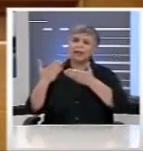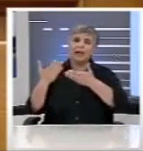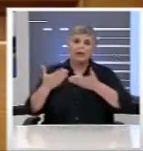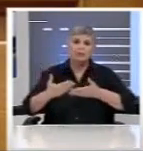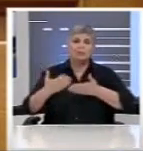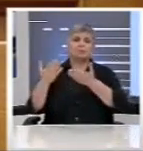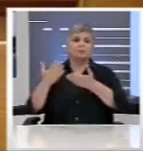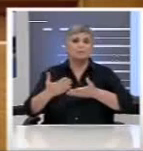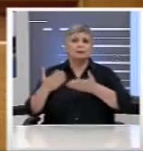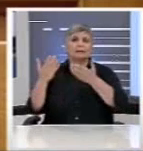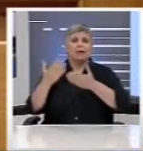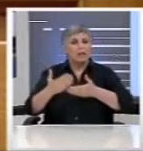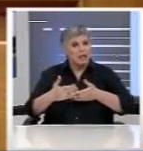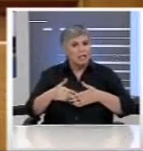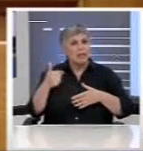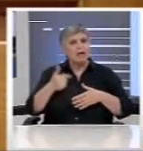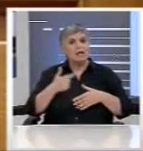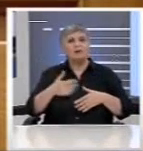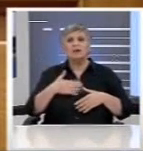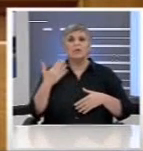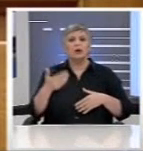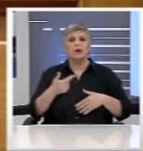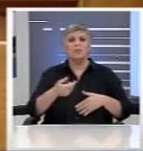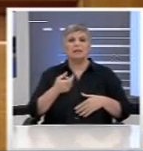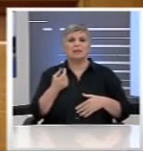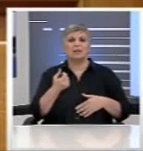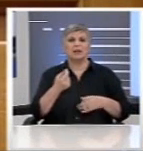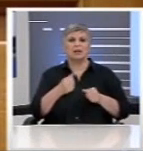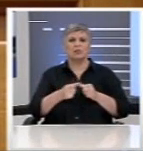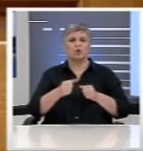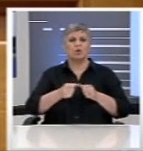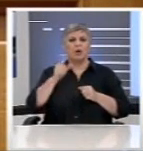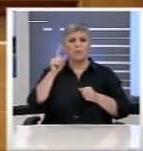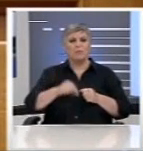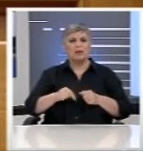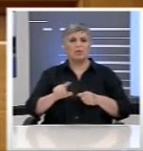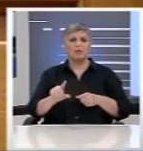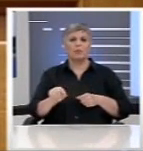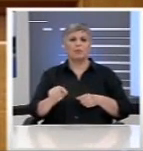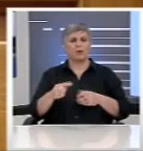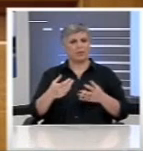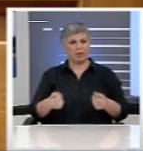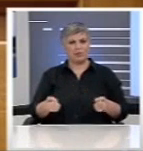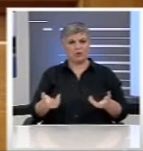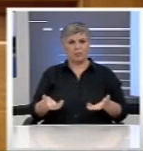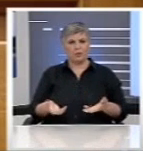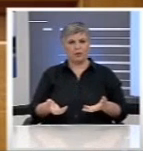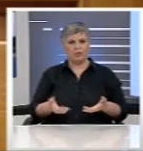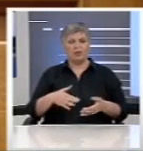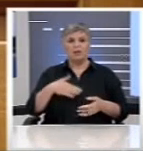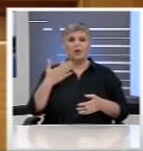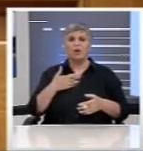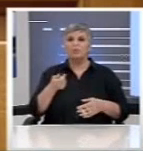ακραίες νεοφιλελεύθερες επιλογές για τη μείωση του εργασιακού κόστους. Όμως το χρέος είναι ένας βασικός παράμετρος, βασική παράμετρος και